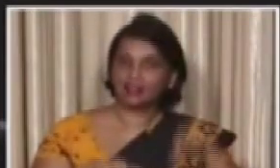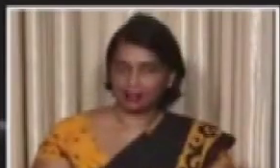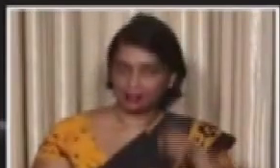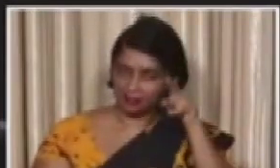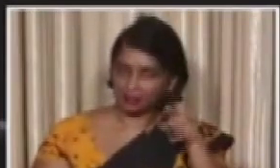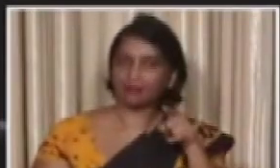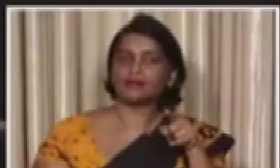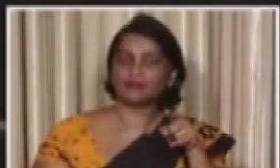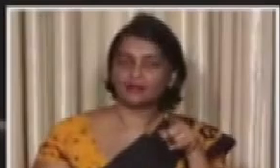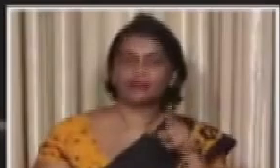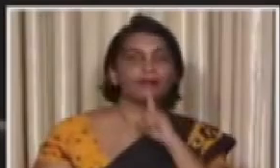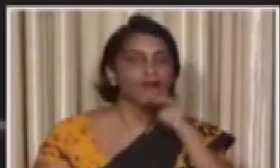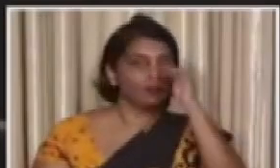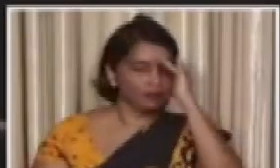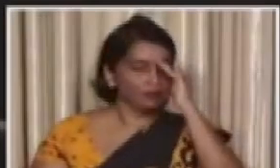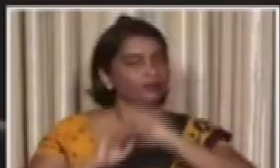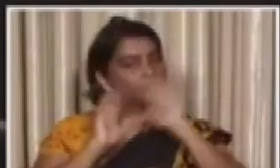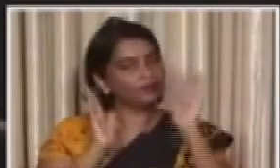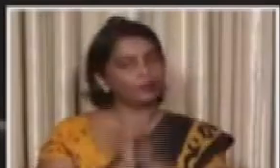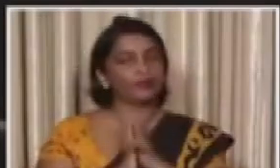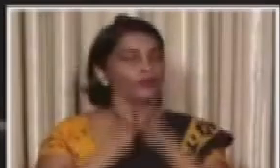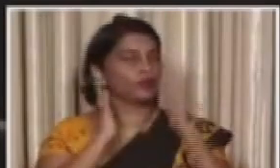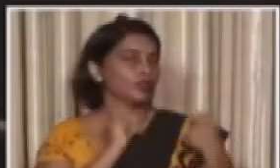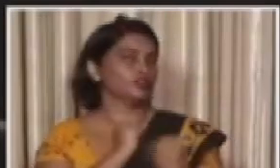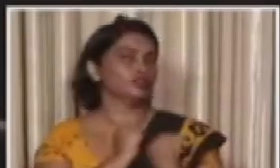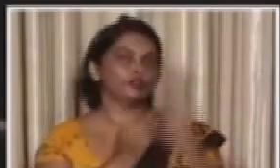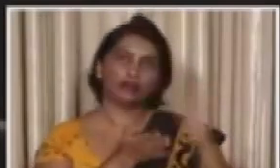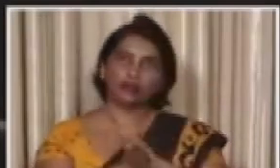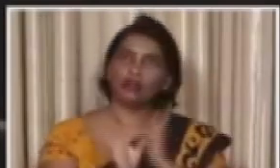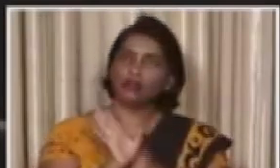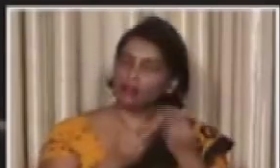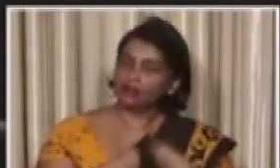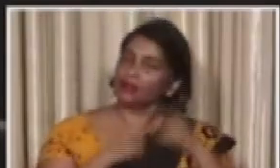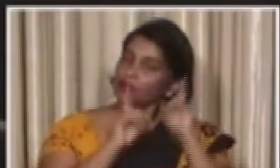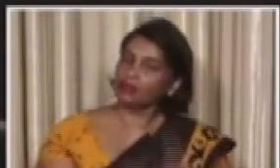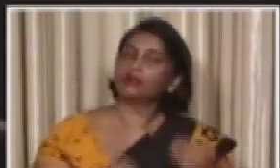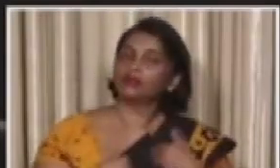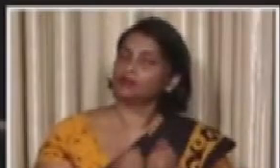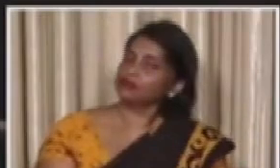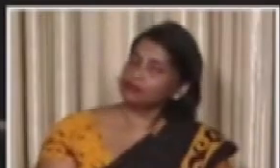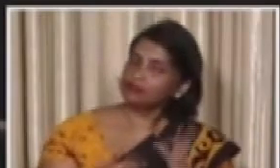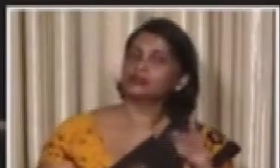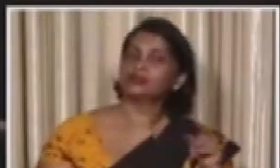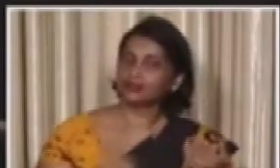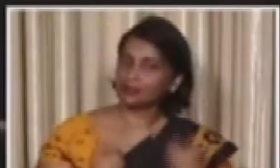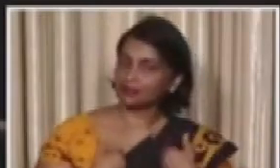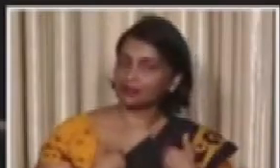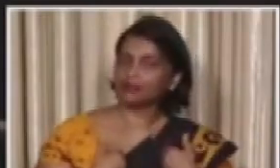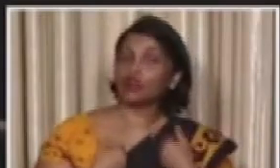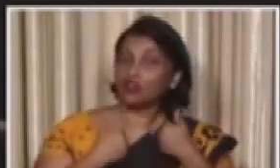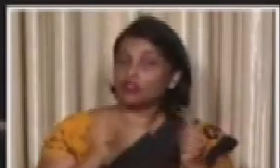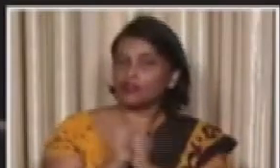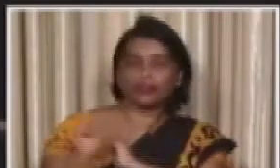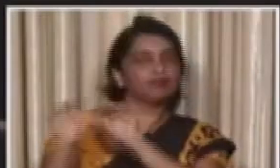ඉන්නවා. කතානායකතුමන්ලාගෙන් මට විශාල සහයෝගයක් නිතරම ලැබුණා. ඒ වගේම අපිව දිරිමත් කරා අපිව හොඳ